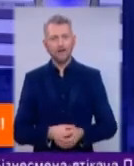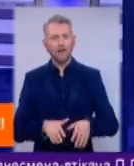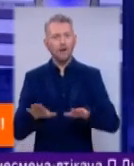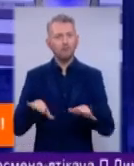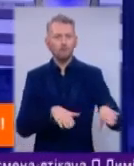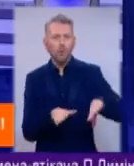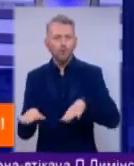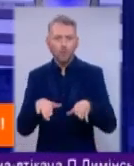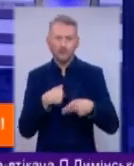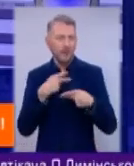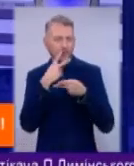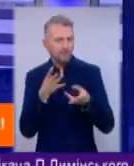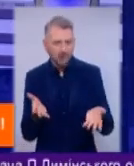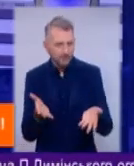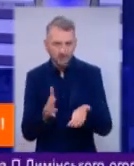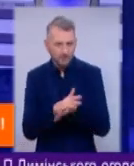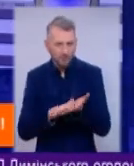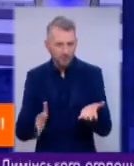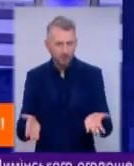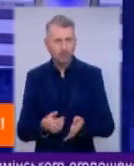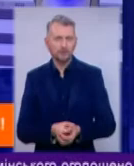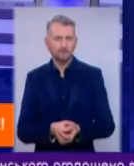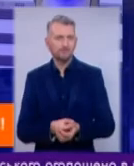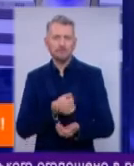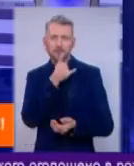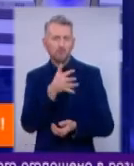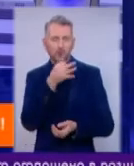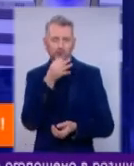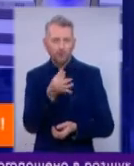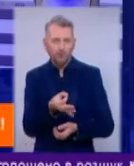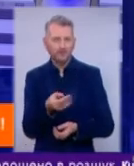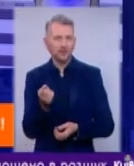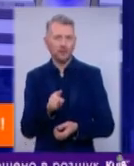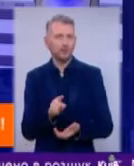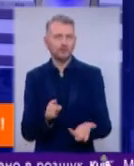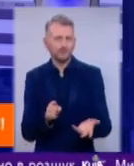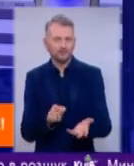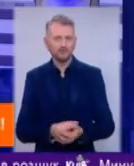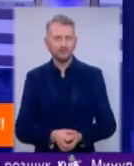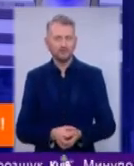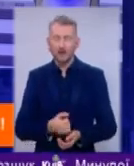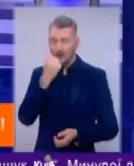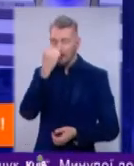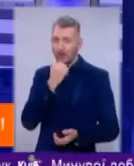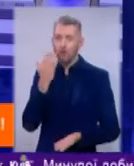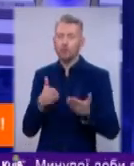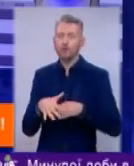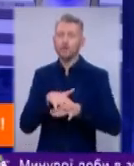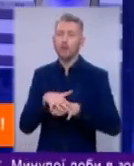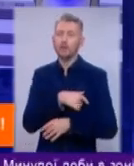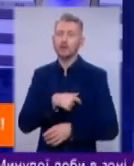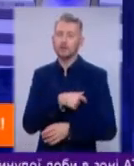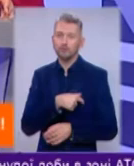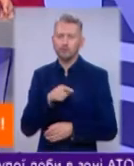Сноубордів не бачили, перепрошую, не можу відповісти, тому... Дякую. Може, народні депутати там наразі